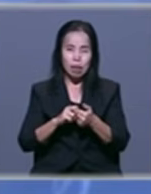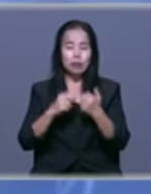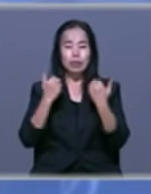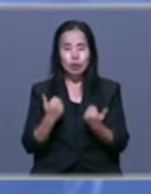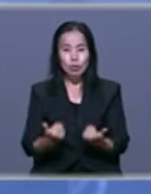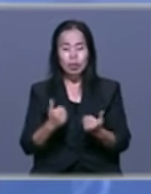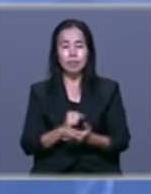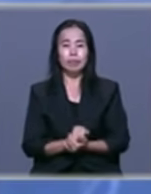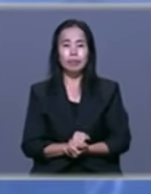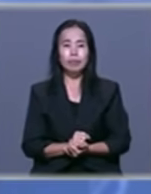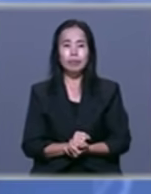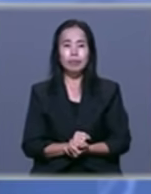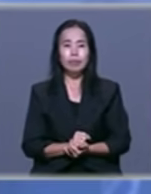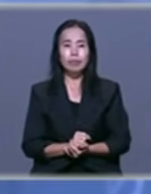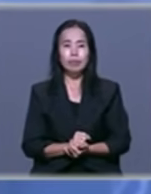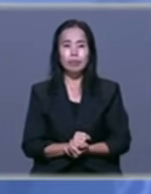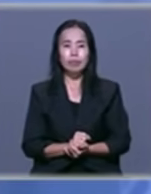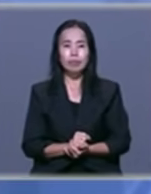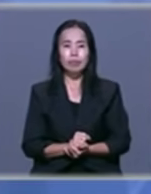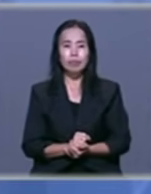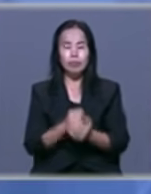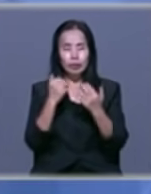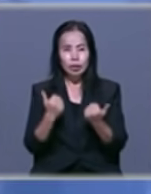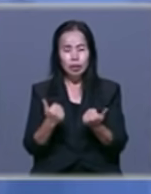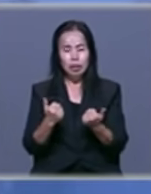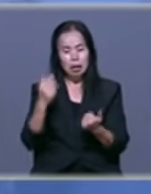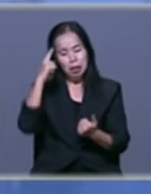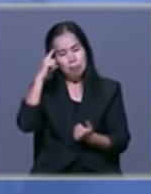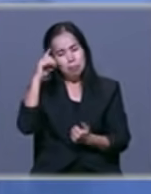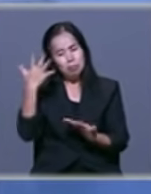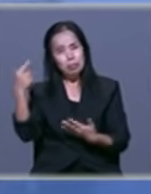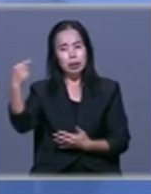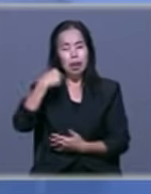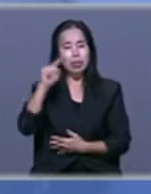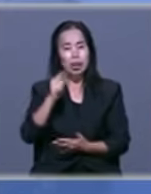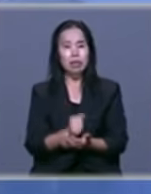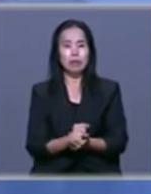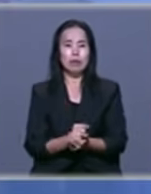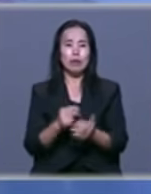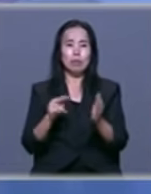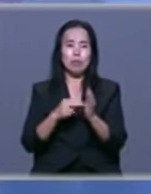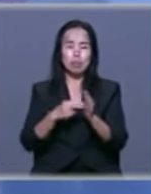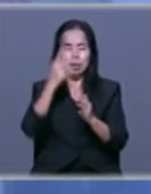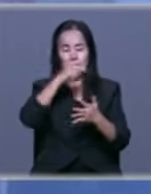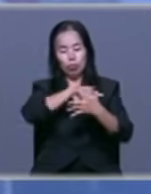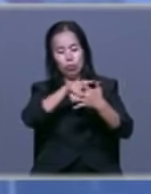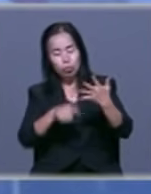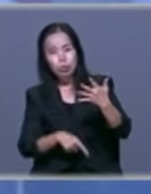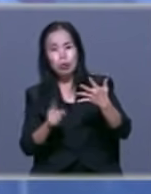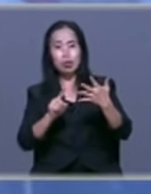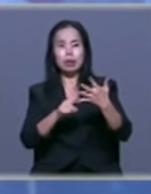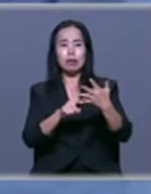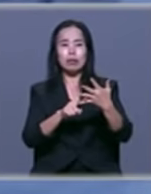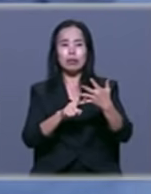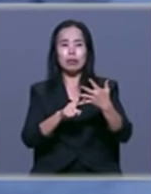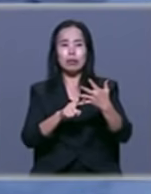ก็ตัวเนี้ยคือมันมาได้อย่างไรนะแล้วก็พอมาซ้อน5ชิ้นเปรี้ยงๆนะฮ